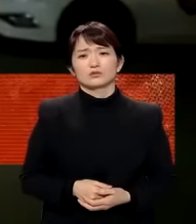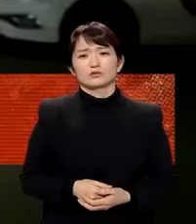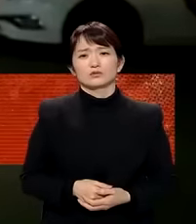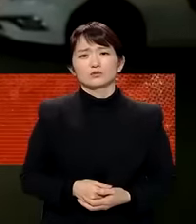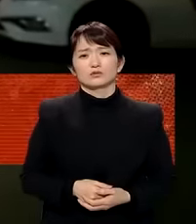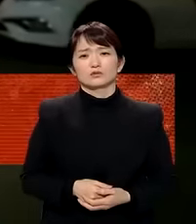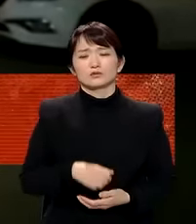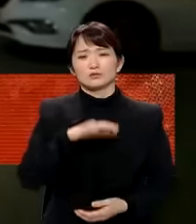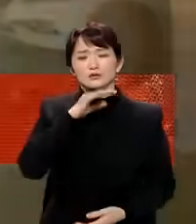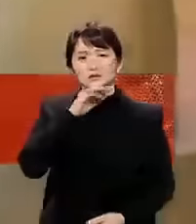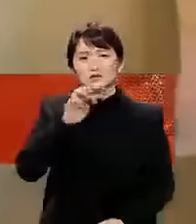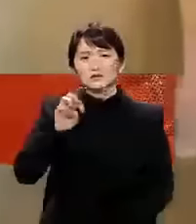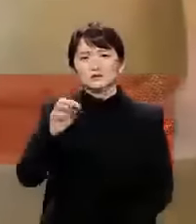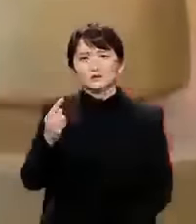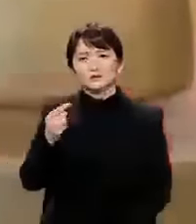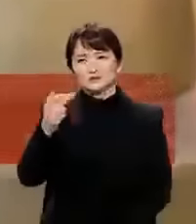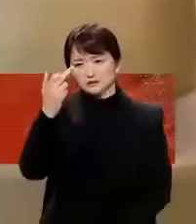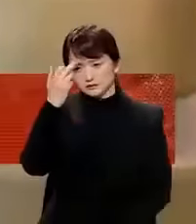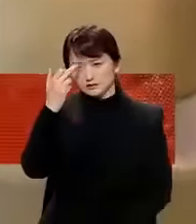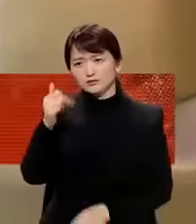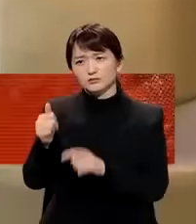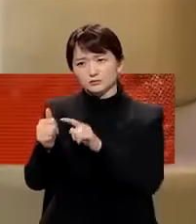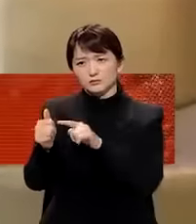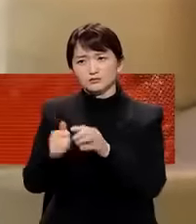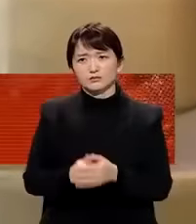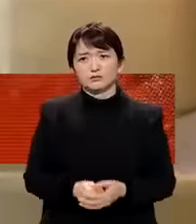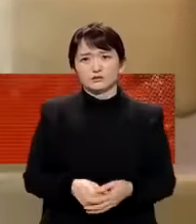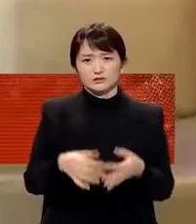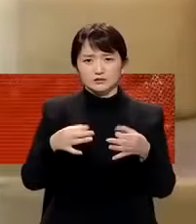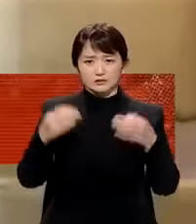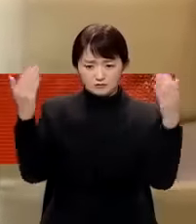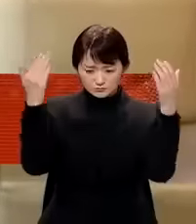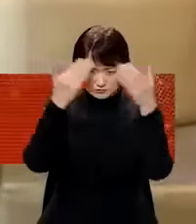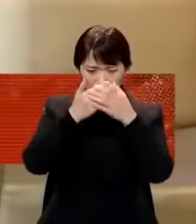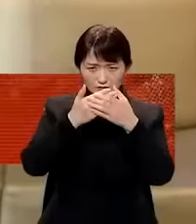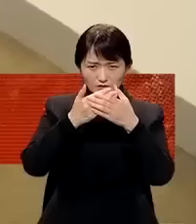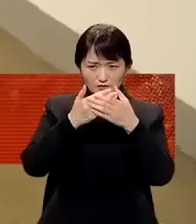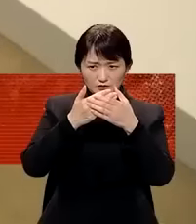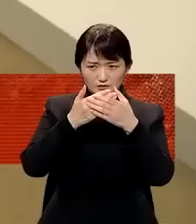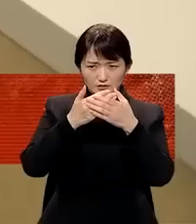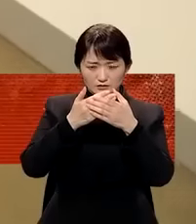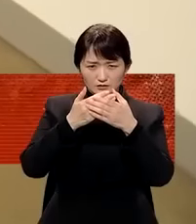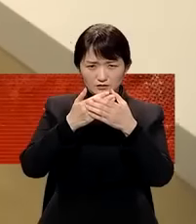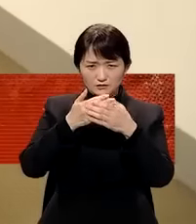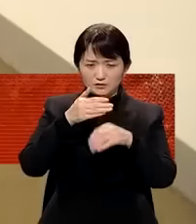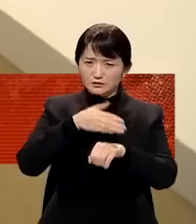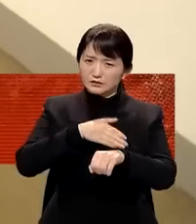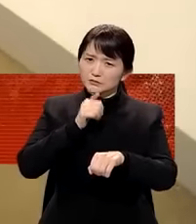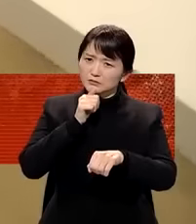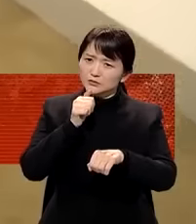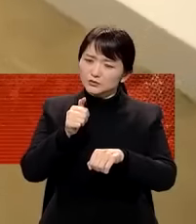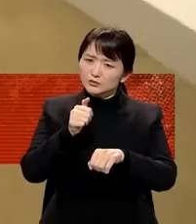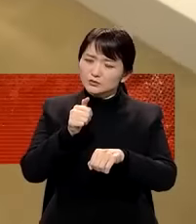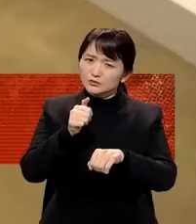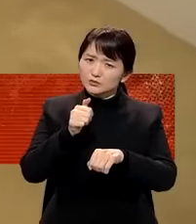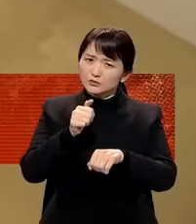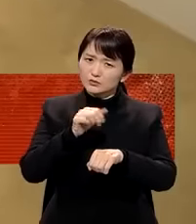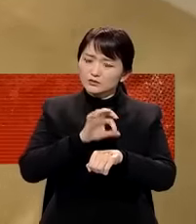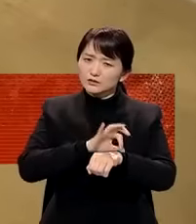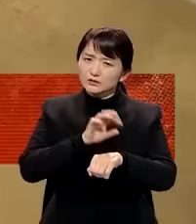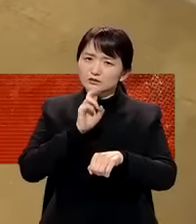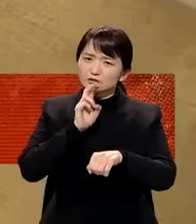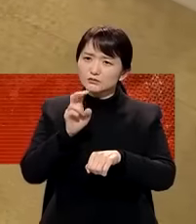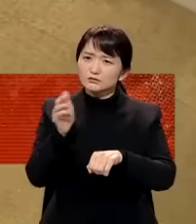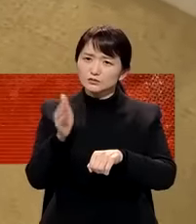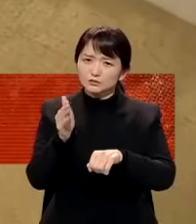31살 최모 씨였습니다 금요일 밤 9시 50분 쯤이면 뭐 약간 끝물이긴 했